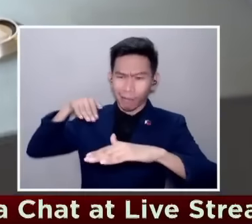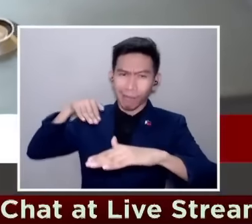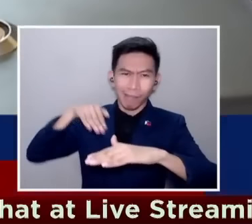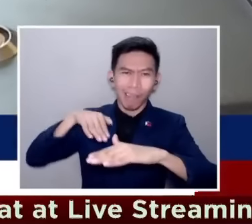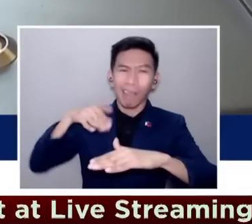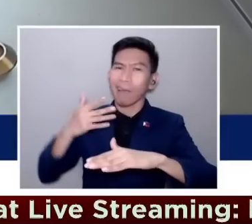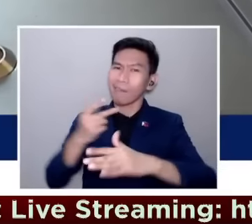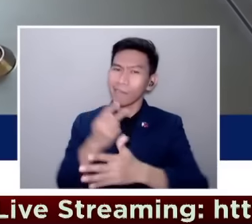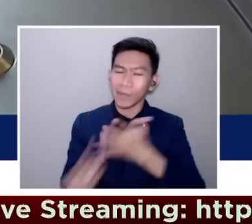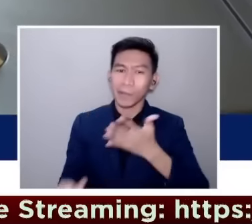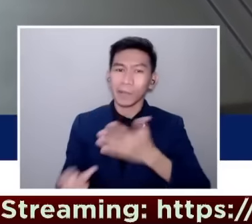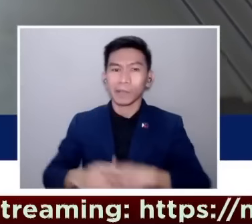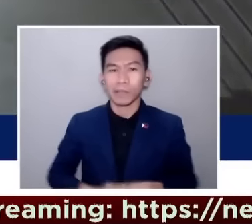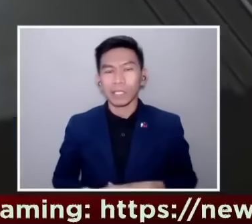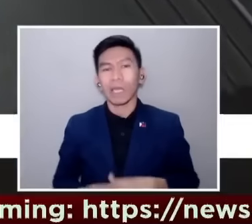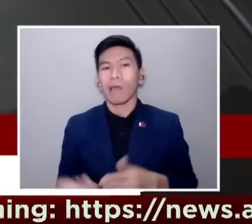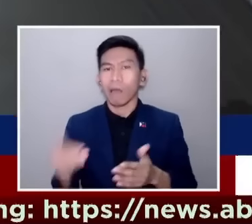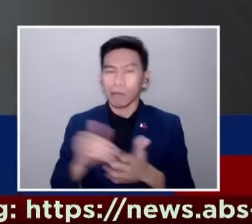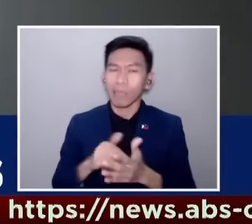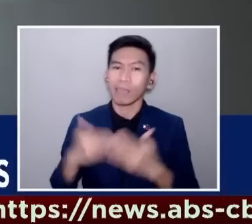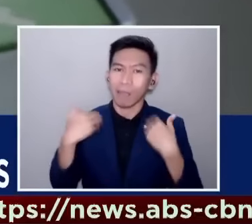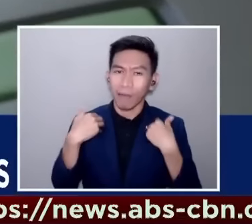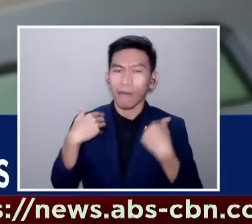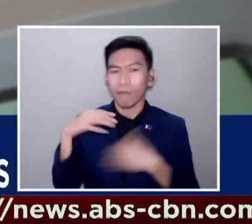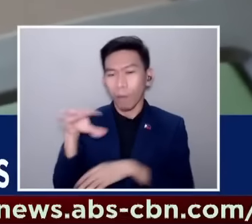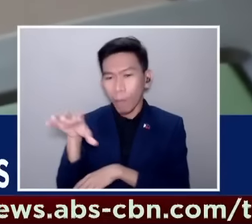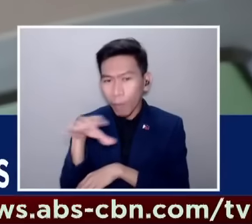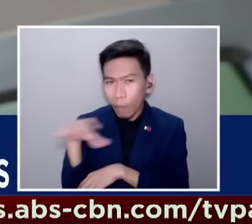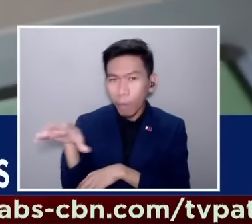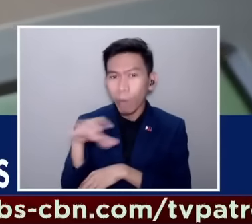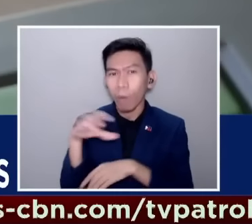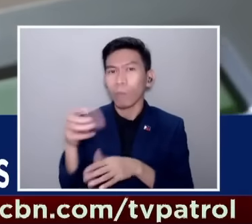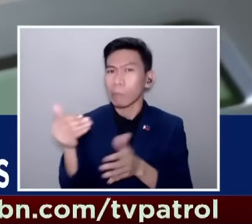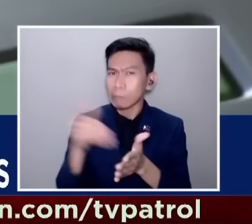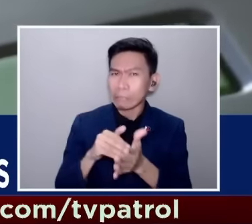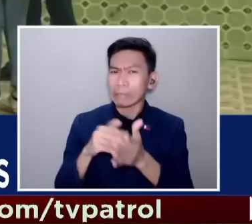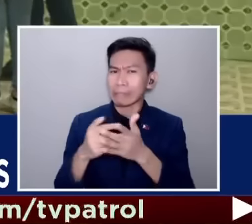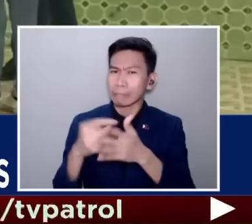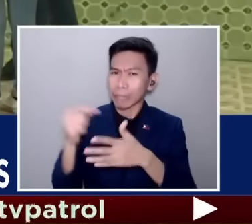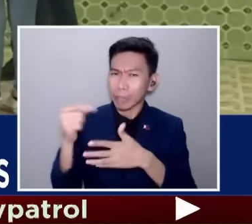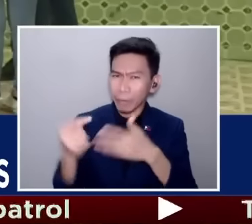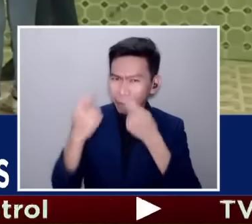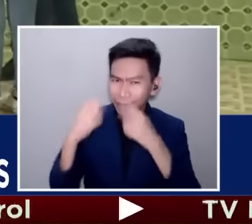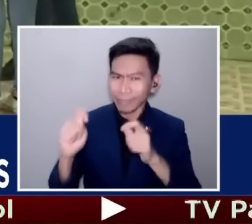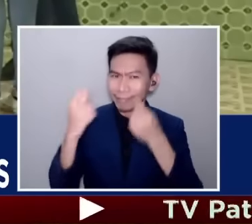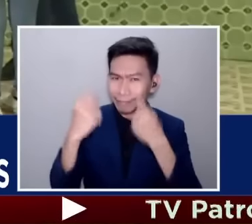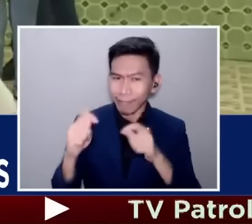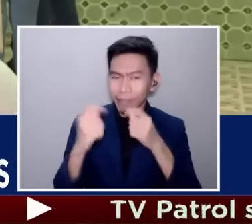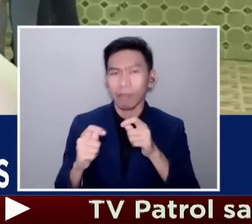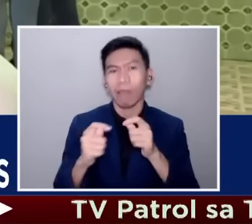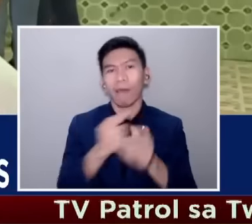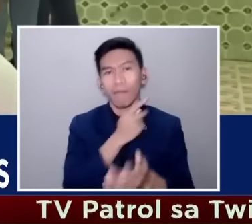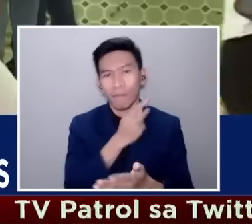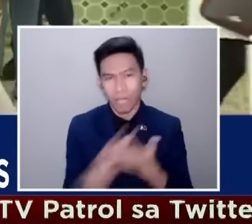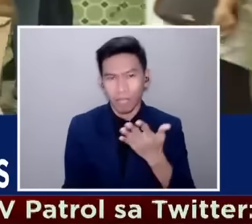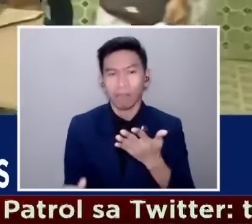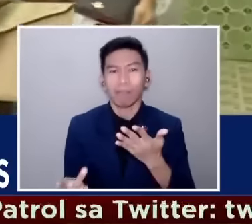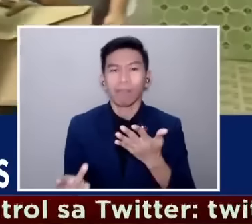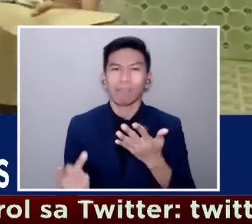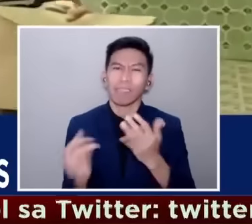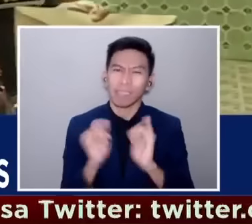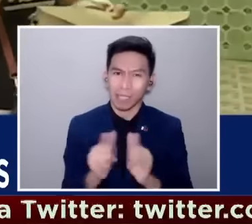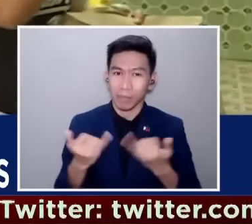na, tinututukan na ng electric fan, ayaw pa rin siyang gumana hanggang ngayon. Yun po ang isang problema. At hindi lamang